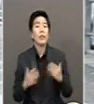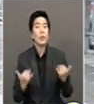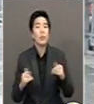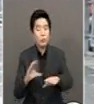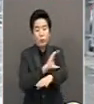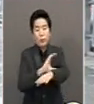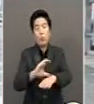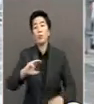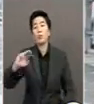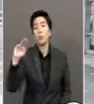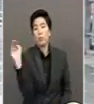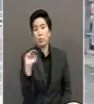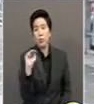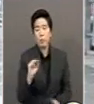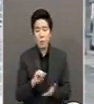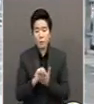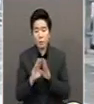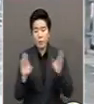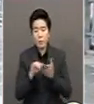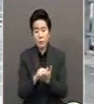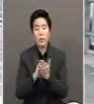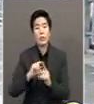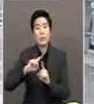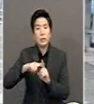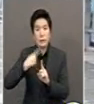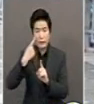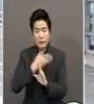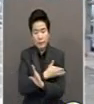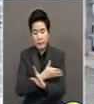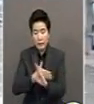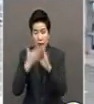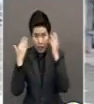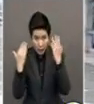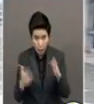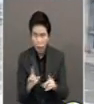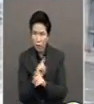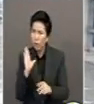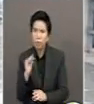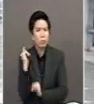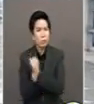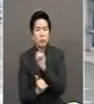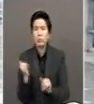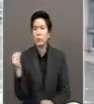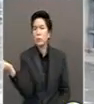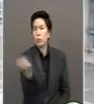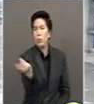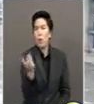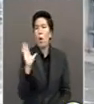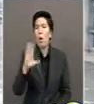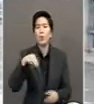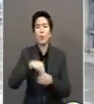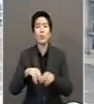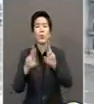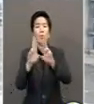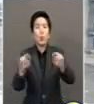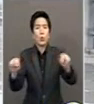รถไฟฟ้าสายสีม่วงจะเปิดให้บริการมาแล้วเกือบ1เดือนแต่ว่าก็ยังไม่เป็นที่นิยมมากนักสำหรับคนที่อยู่ในฝั่งจังหวัดนน